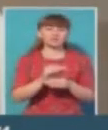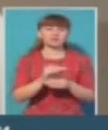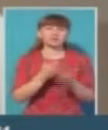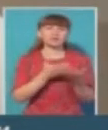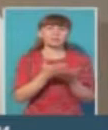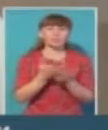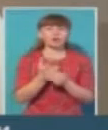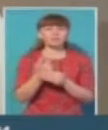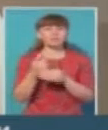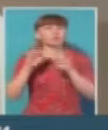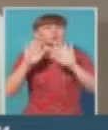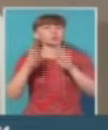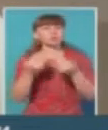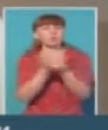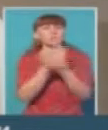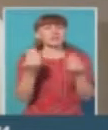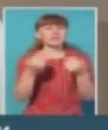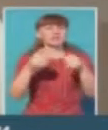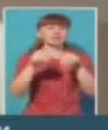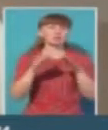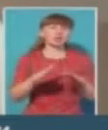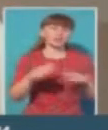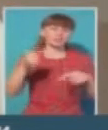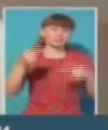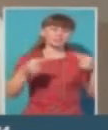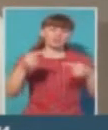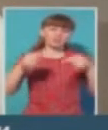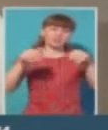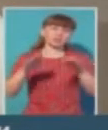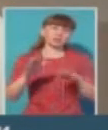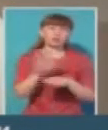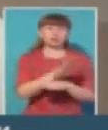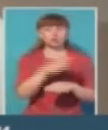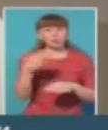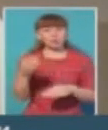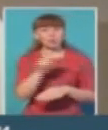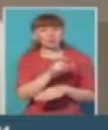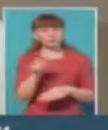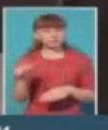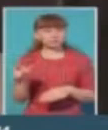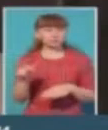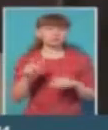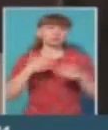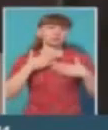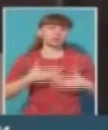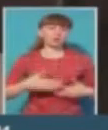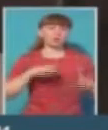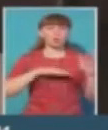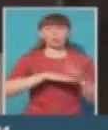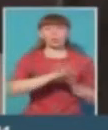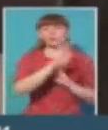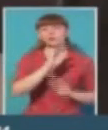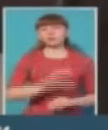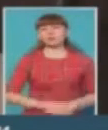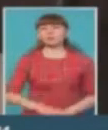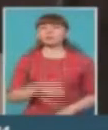А в данном случае мы находим точку примирения, и стороны расходятся удовлетворенные. В Кустанайской области довольно